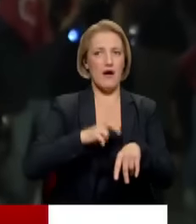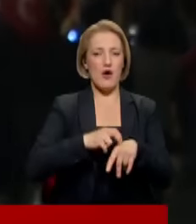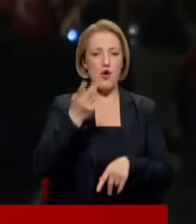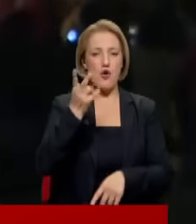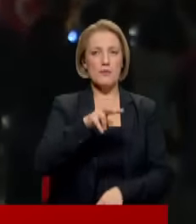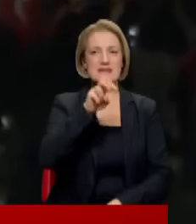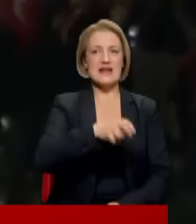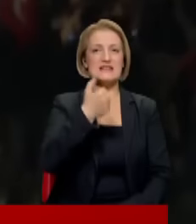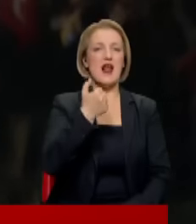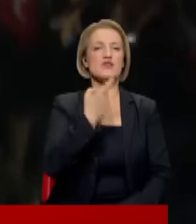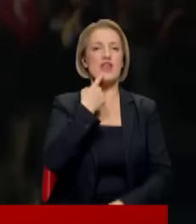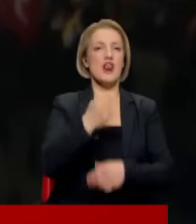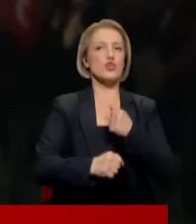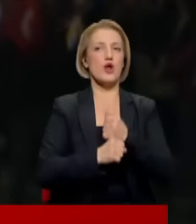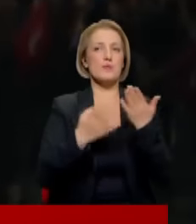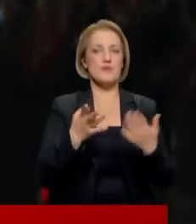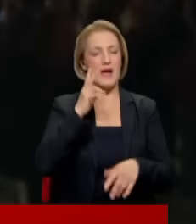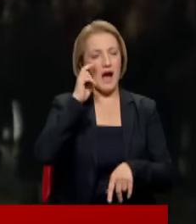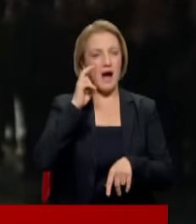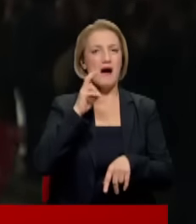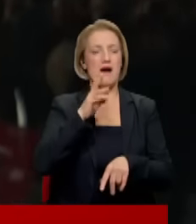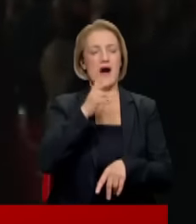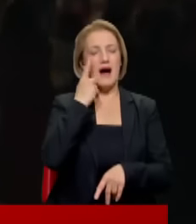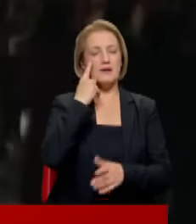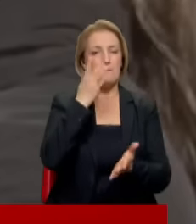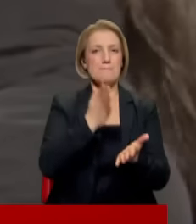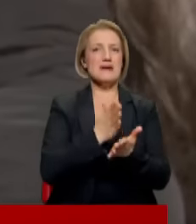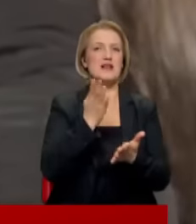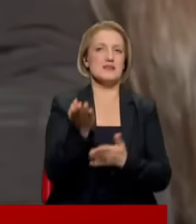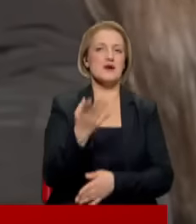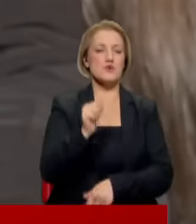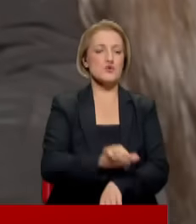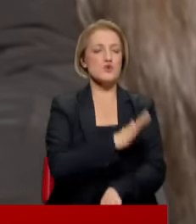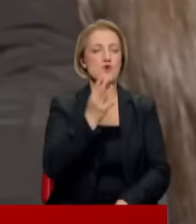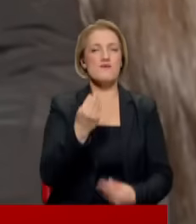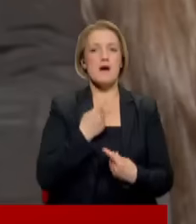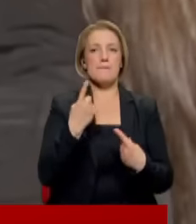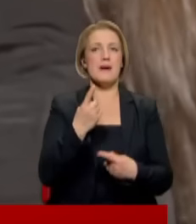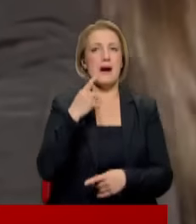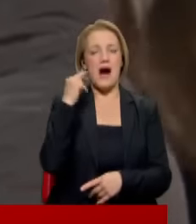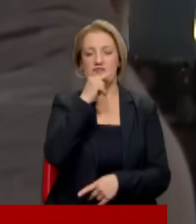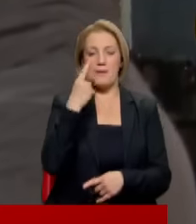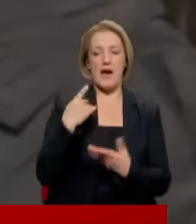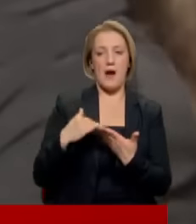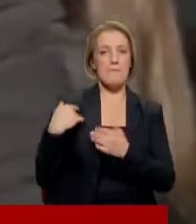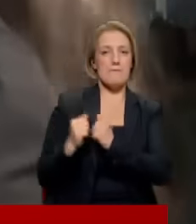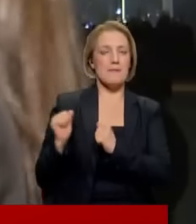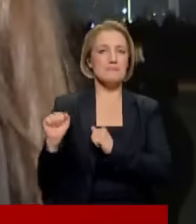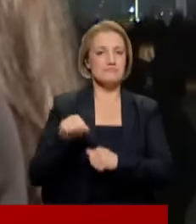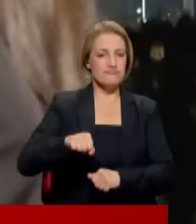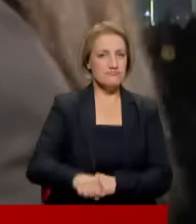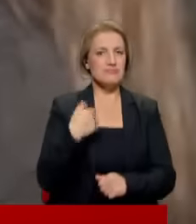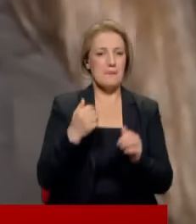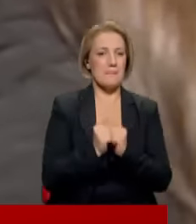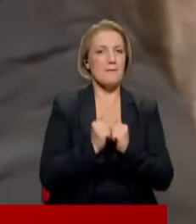ölümünün 86 yıl dönümünde Anıt kabirde meşaleler yakıldı gurur verici bir an yanımda Afrikalı Arkadaşımı da getirdim Kendisi de çok